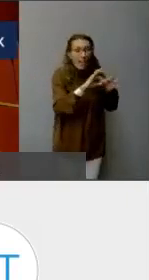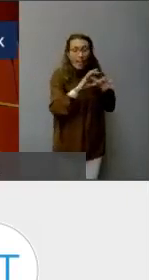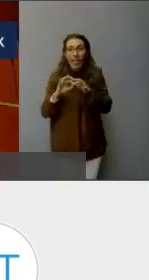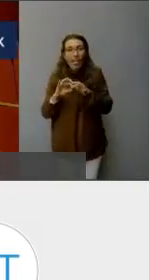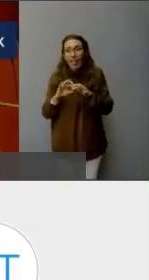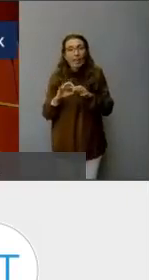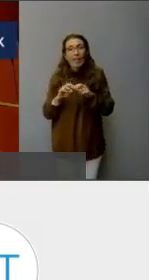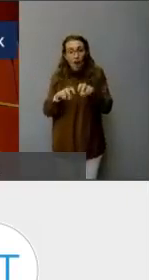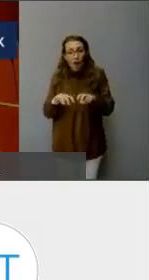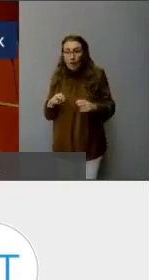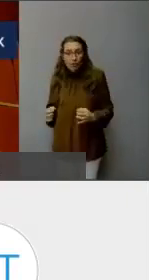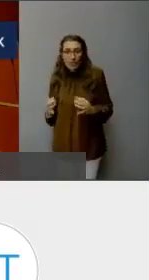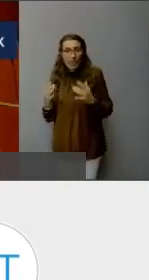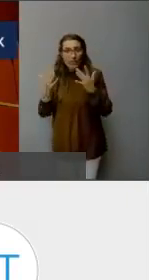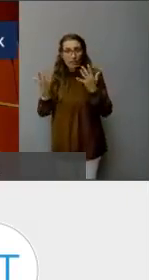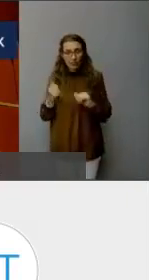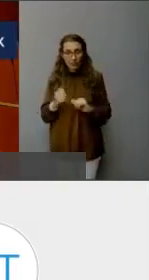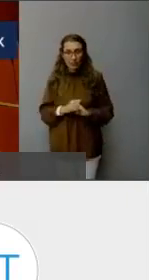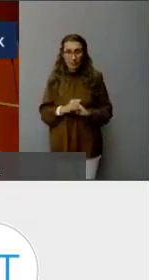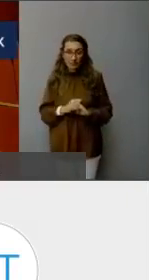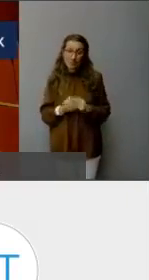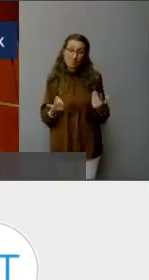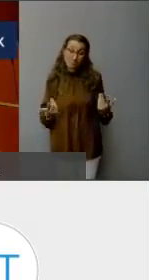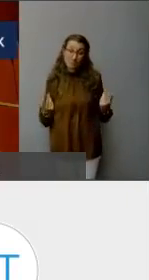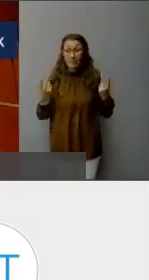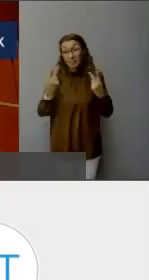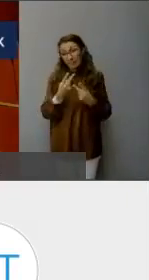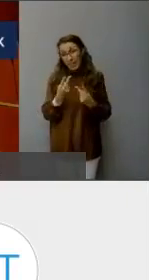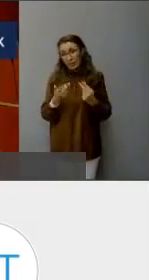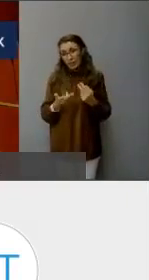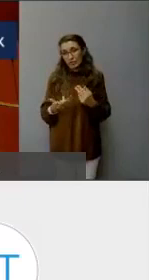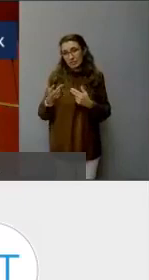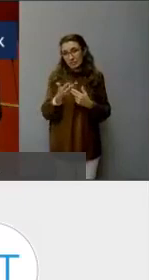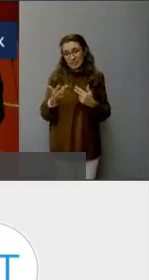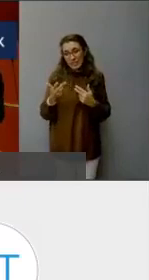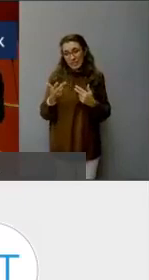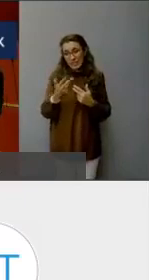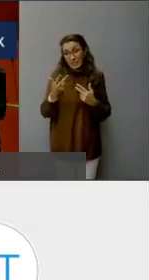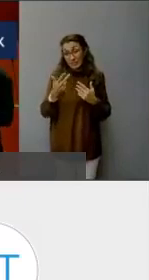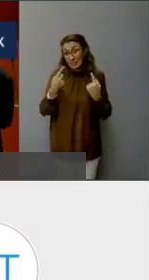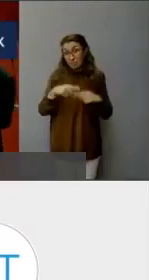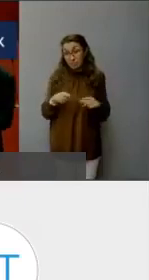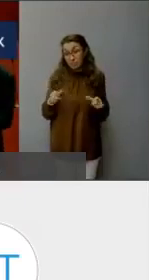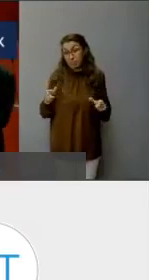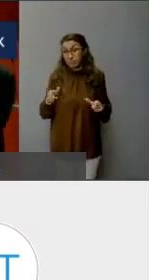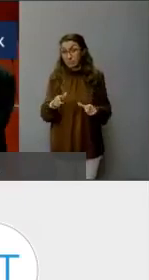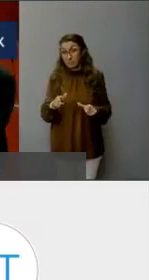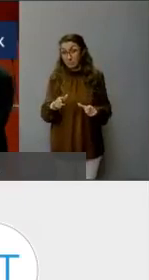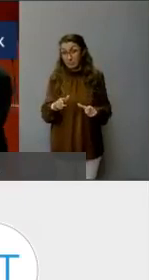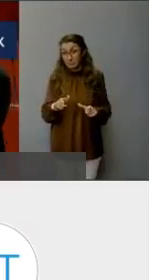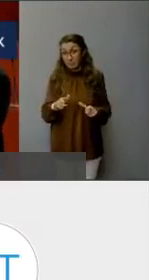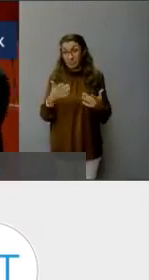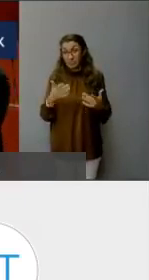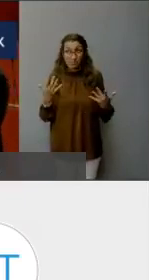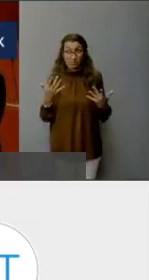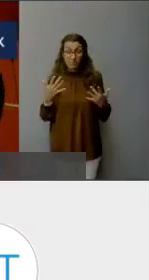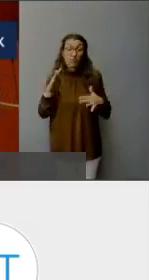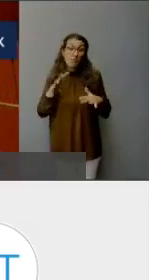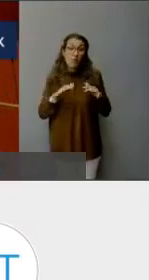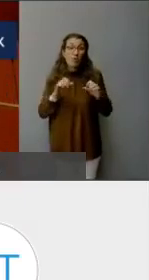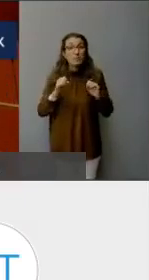edifici diciamo di servizio e di mister inizio potrebbero dire una parte dei ruderi sono questo potrebbe essere diciamo una trattativa